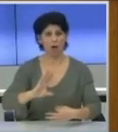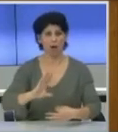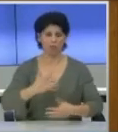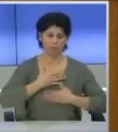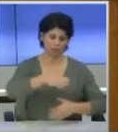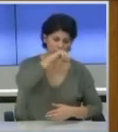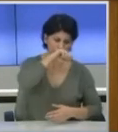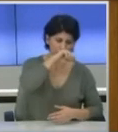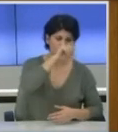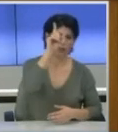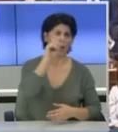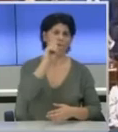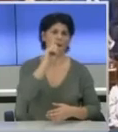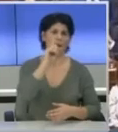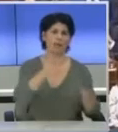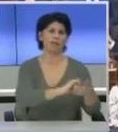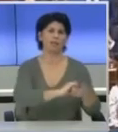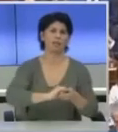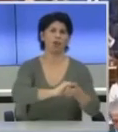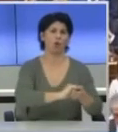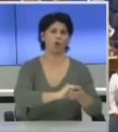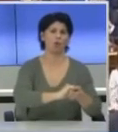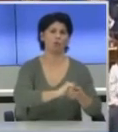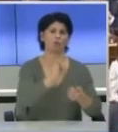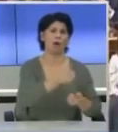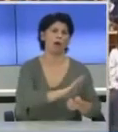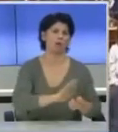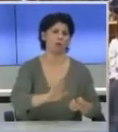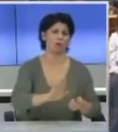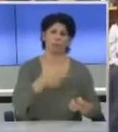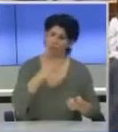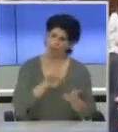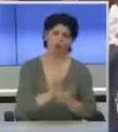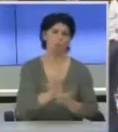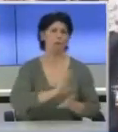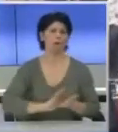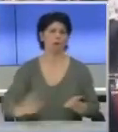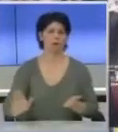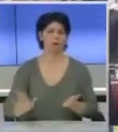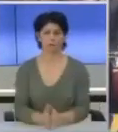οπαδός ενός μεμονωμένου συλλόγου.